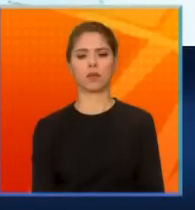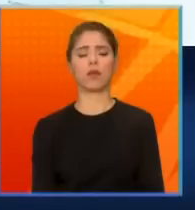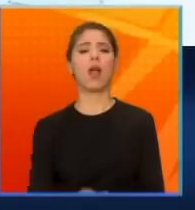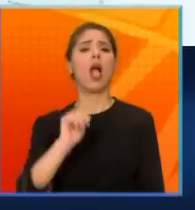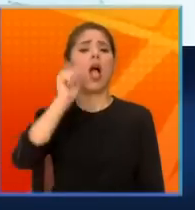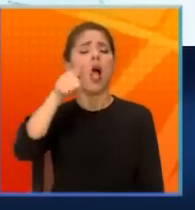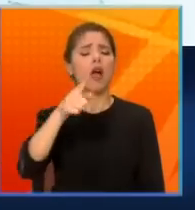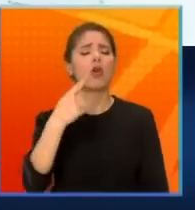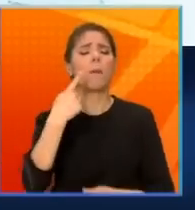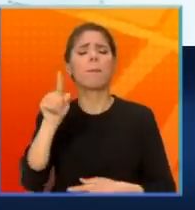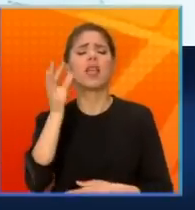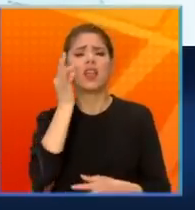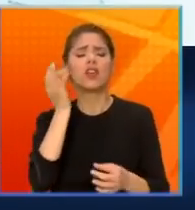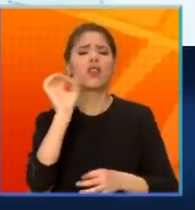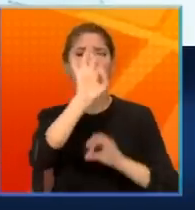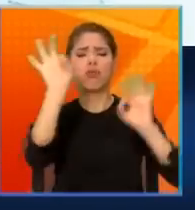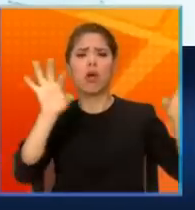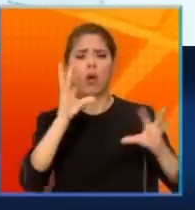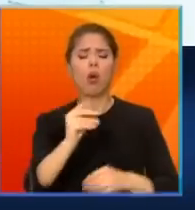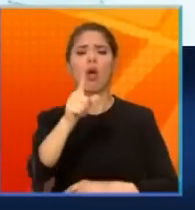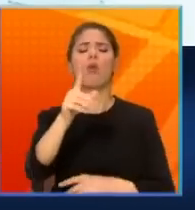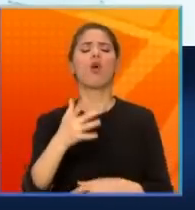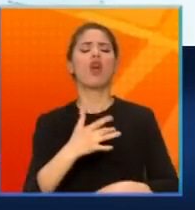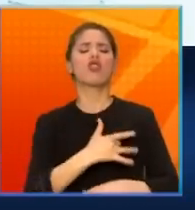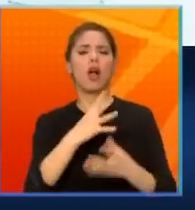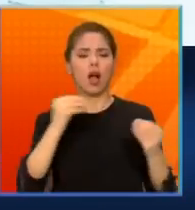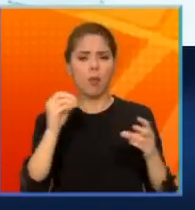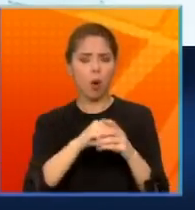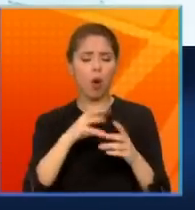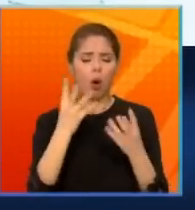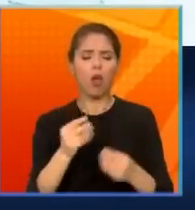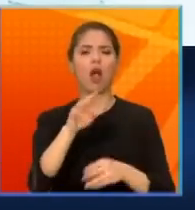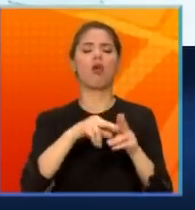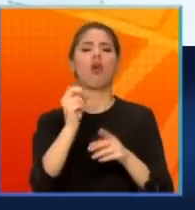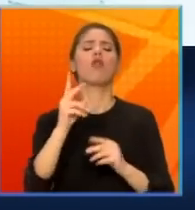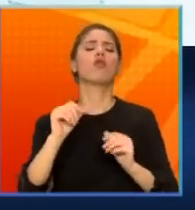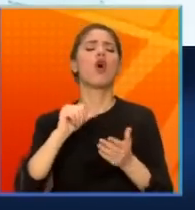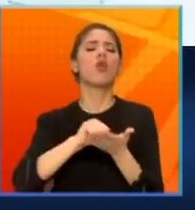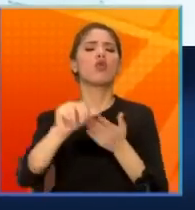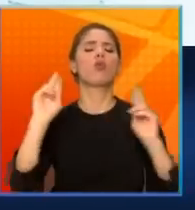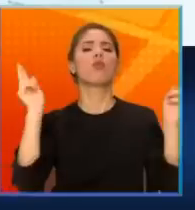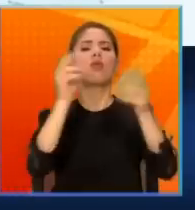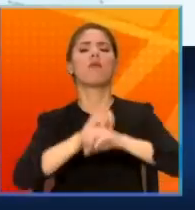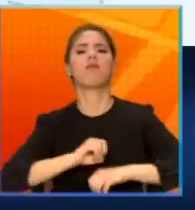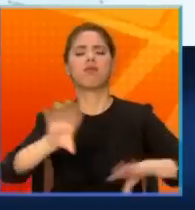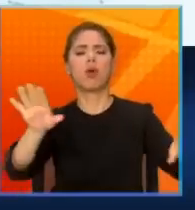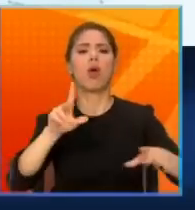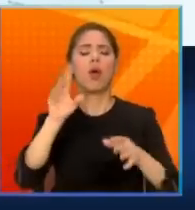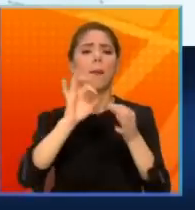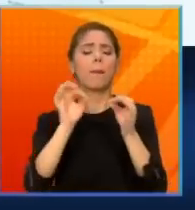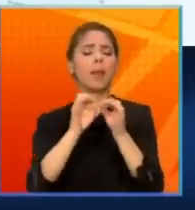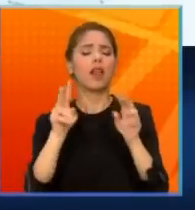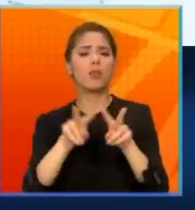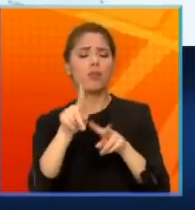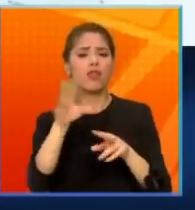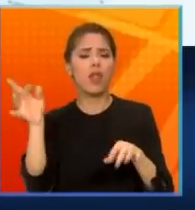Her gün binlerce kişiye bulaşan ve yüzlerce can alan koronavirüs tüm dünyaya yayıldı. Birleşmiş Milletler'e kayıtlı